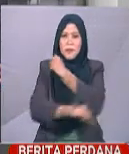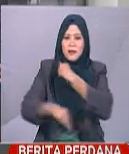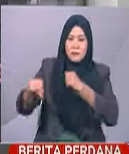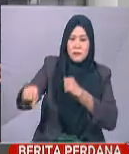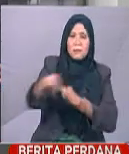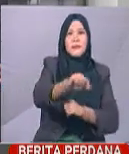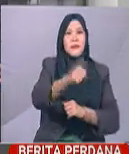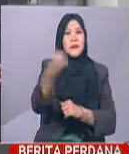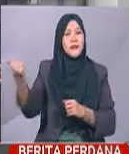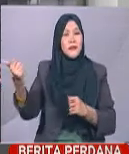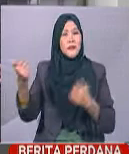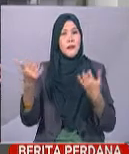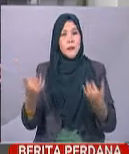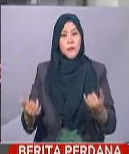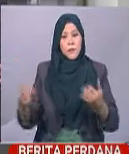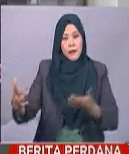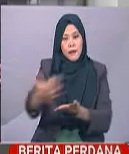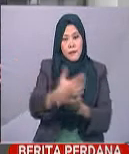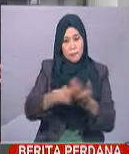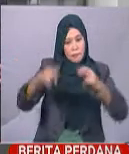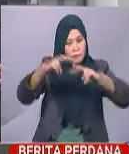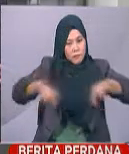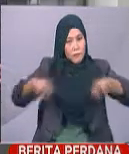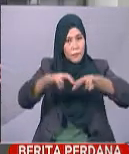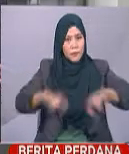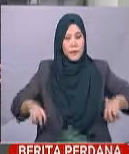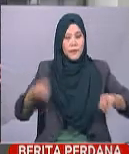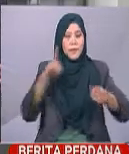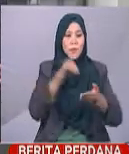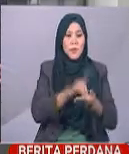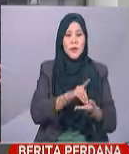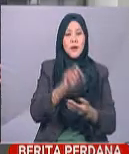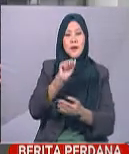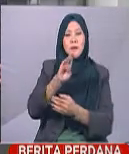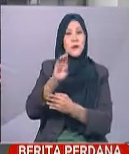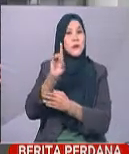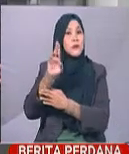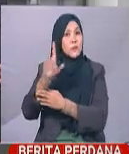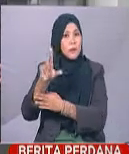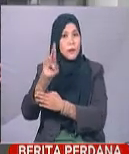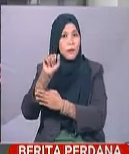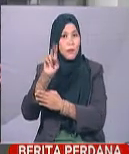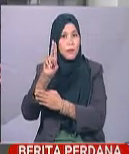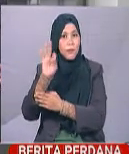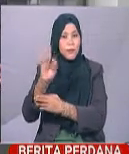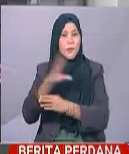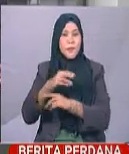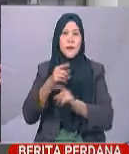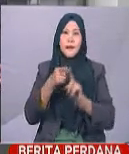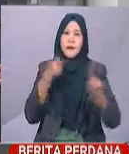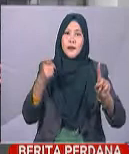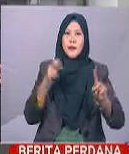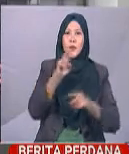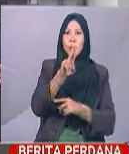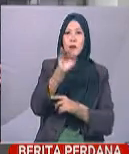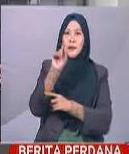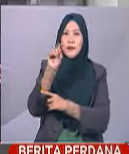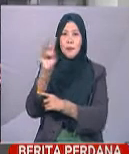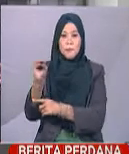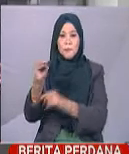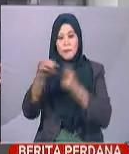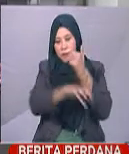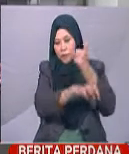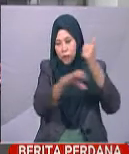lain Demikian dapatan hasil kajian yang diketuai dokter Abdul Rauf Riswan dari kumpulan health communication ytm2